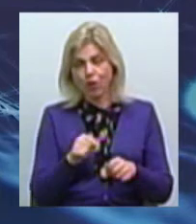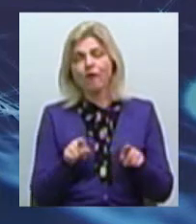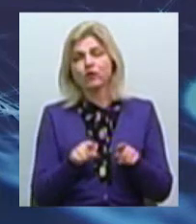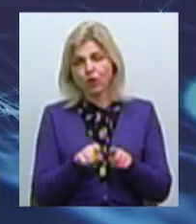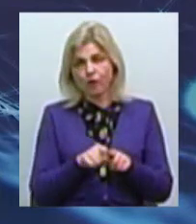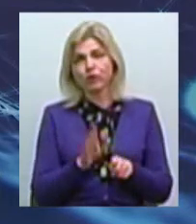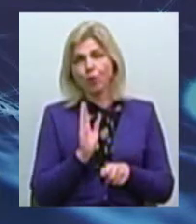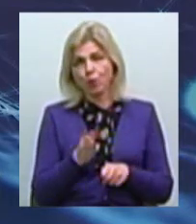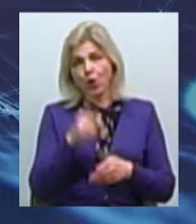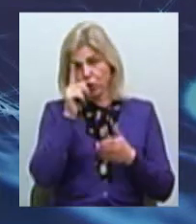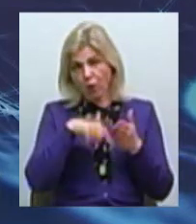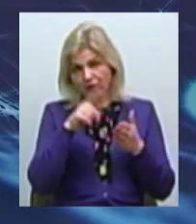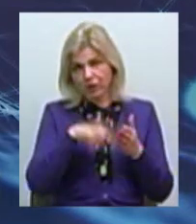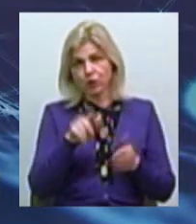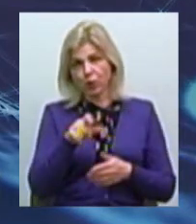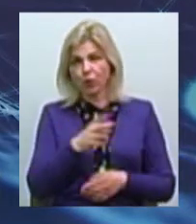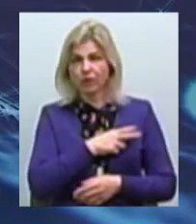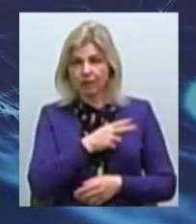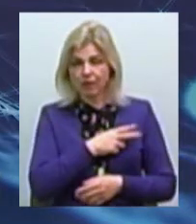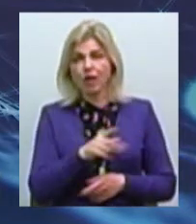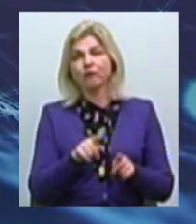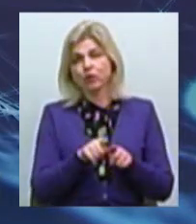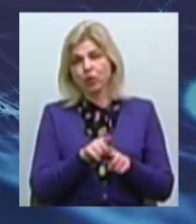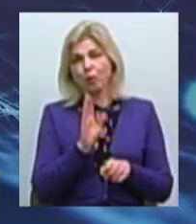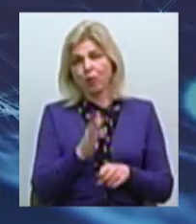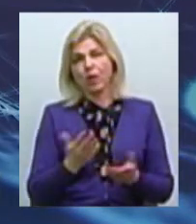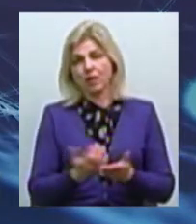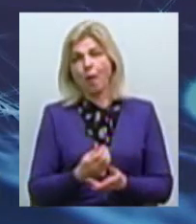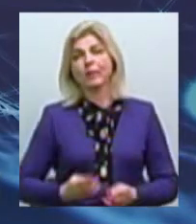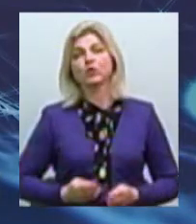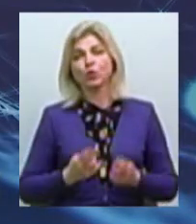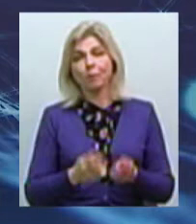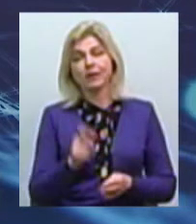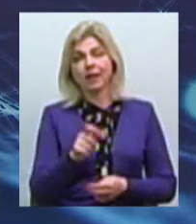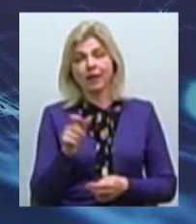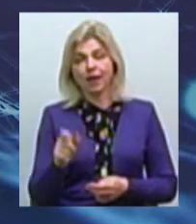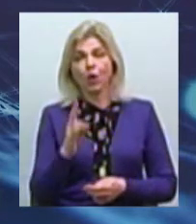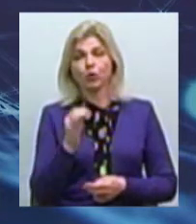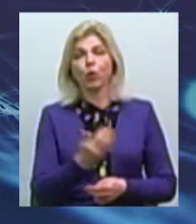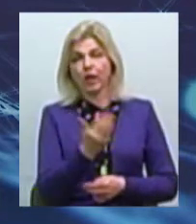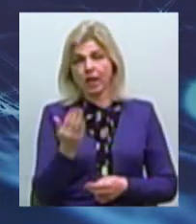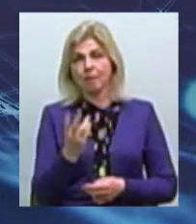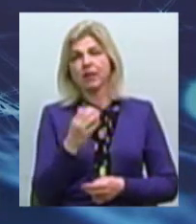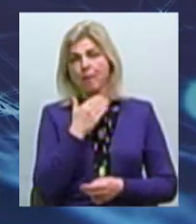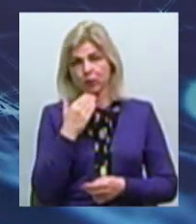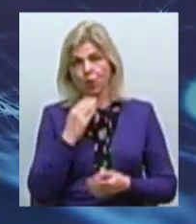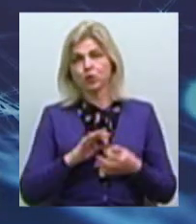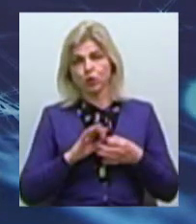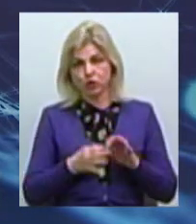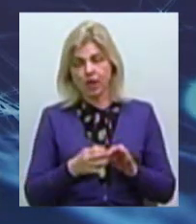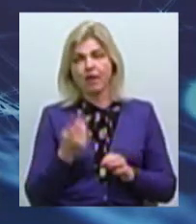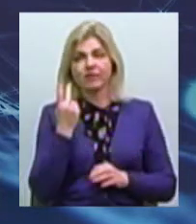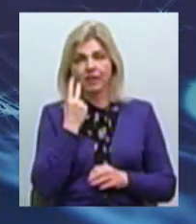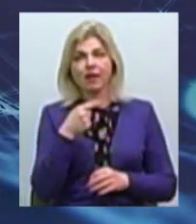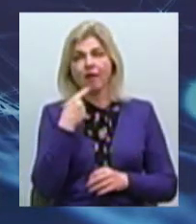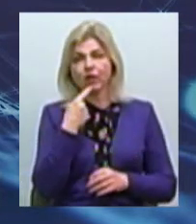находиться доверчивые люди все равно будут находиться преступники но теперь им намного сложнее но и всегда я говорю